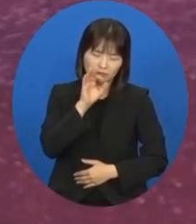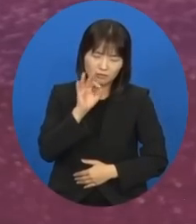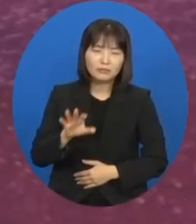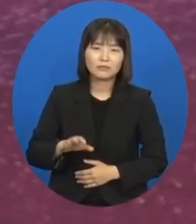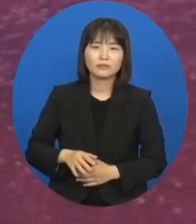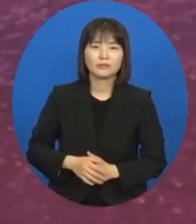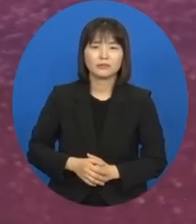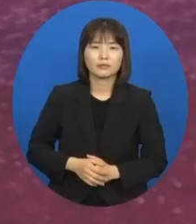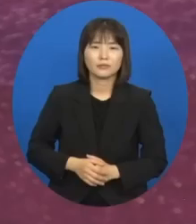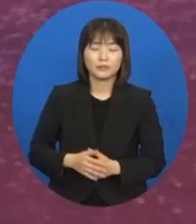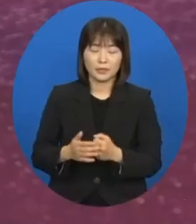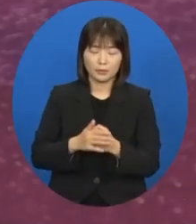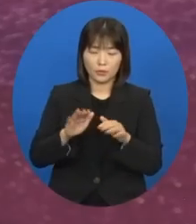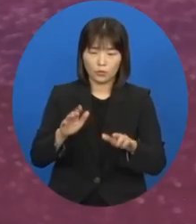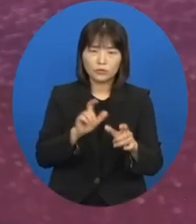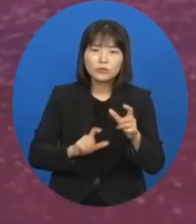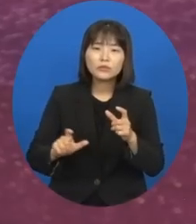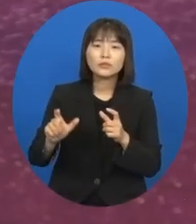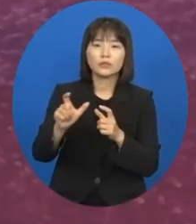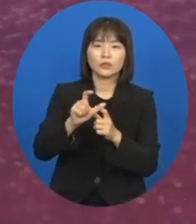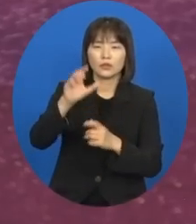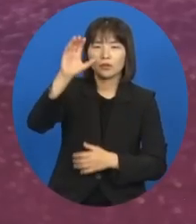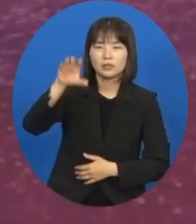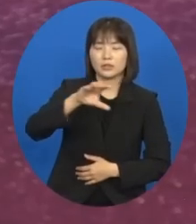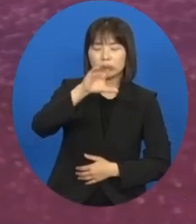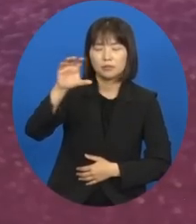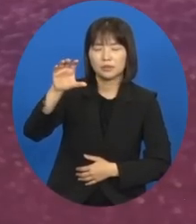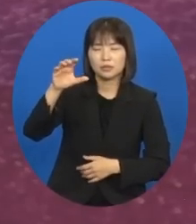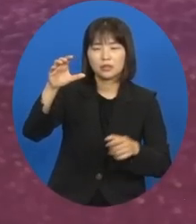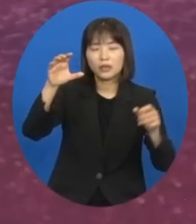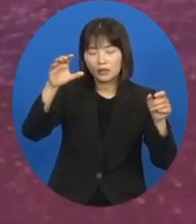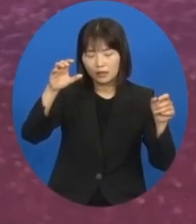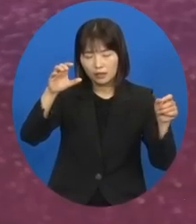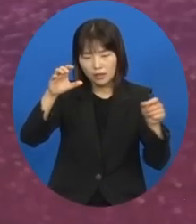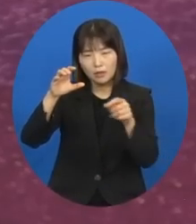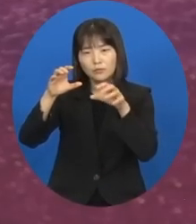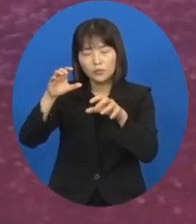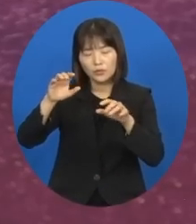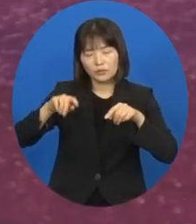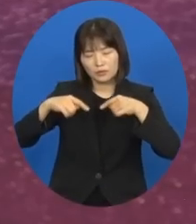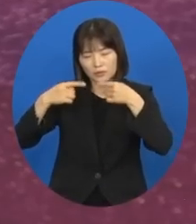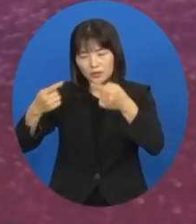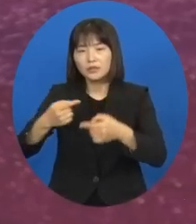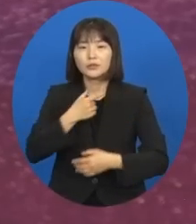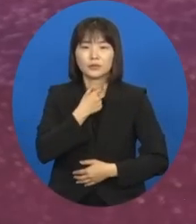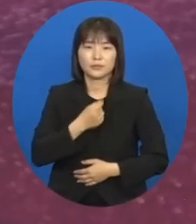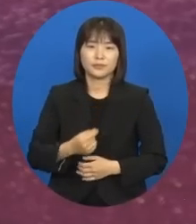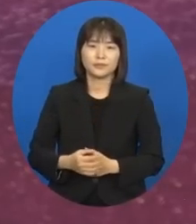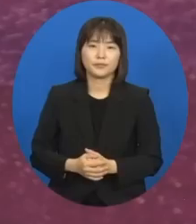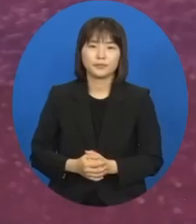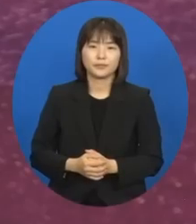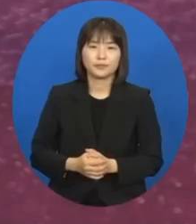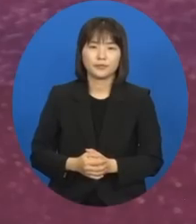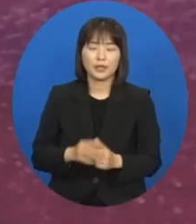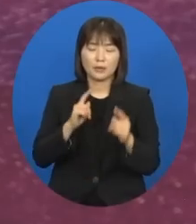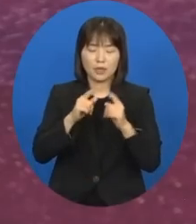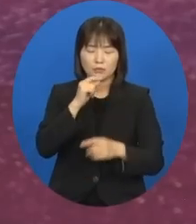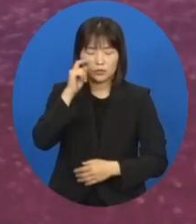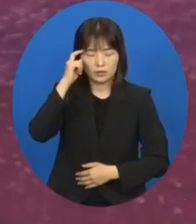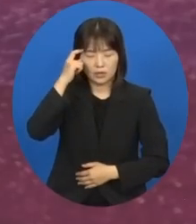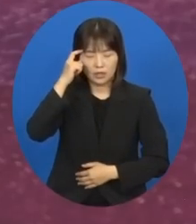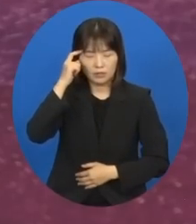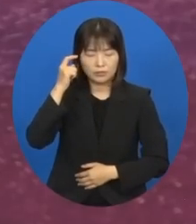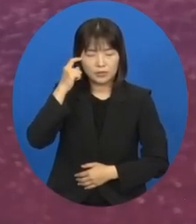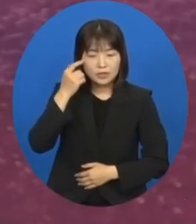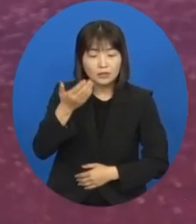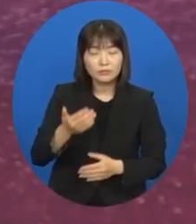그래서 오늘 더욱 십자가 앞으로 나아가기를 원하는 것은 말씀을 묵상하면서